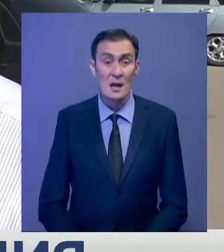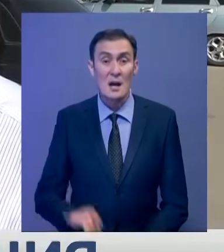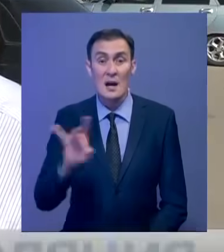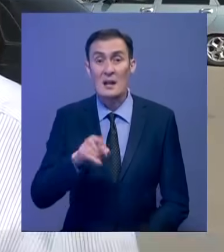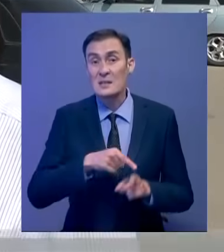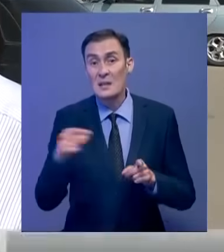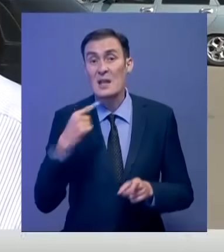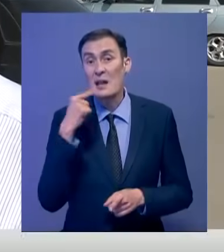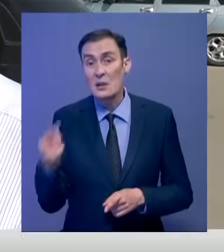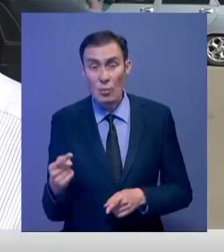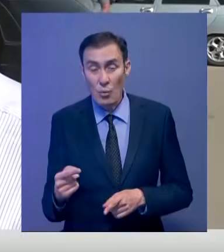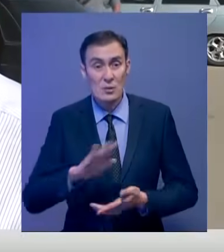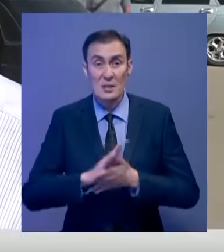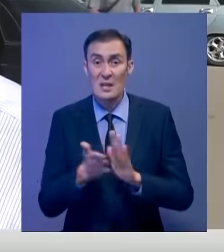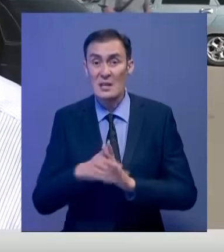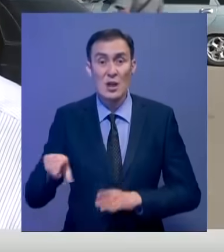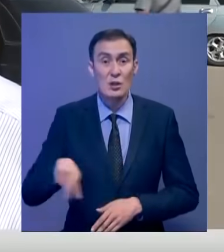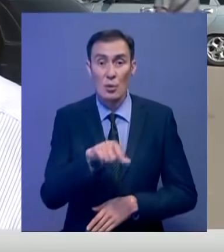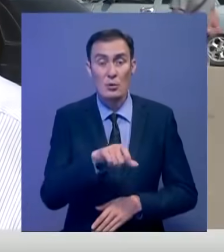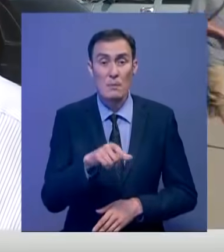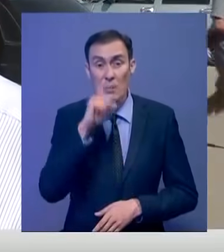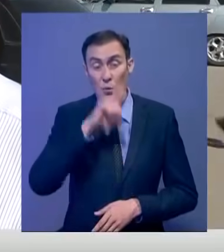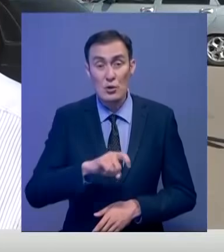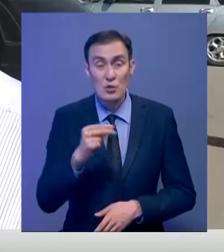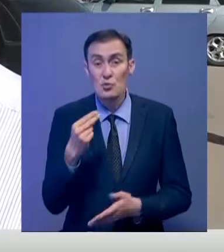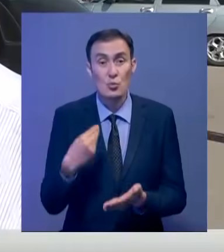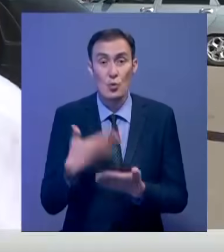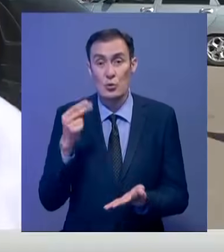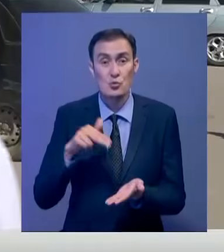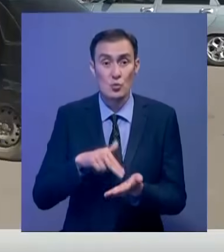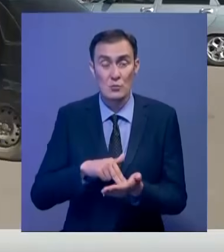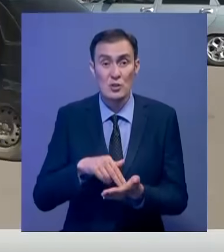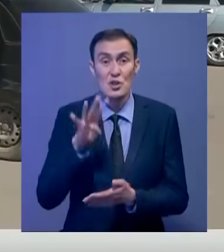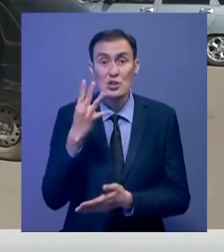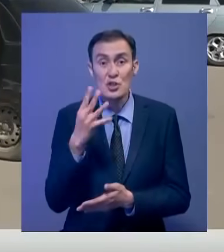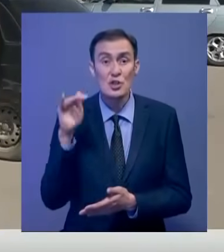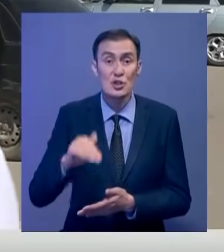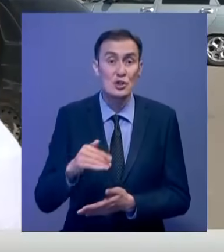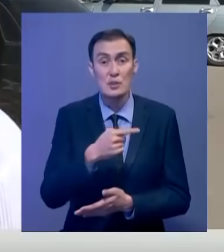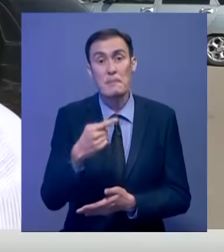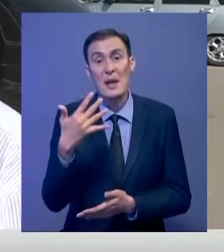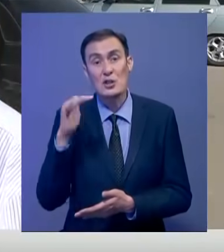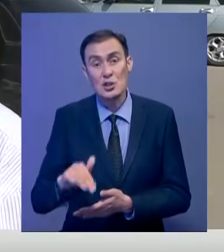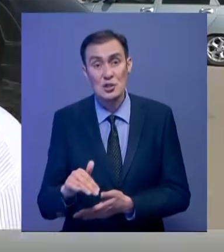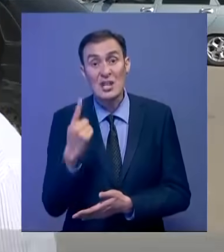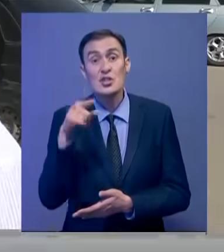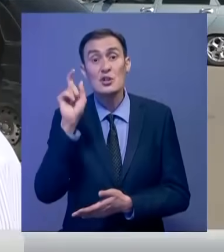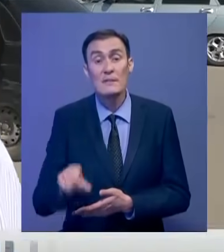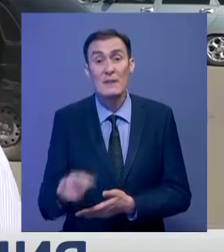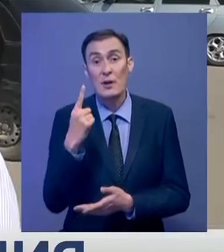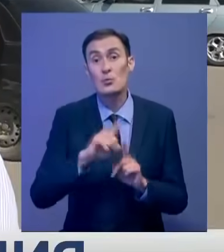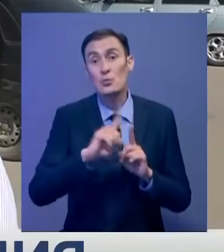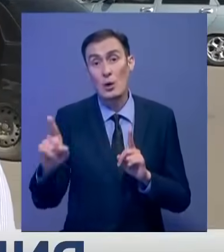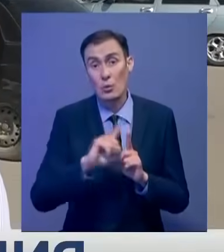Расстояние немалое, состояние дорог ужасное. Отсюда и высокая стоимость проезда. 4,5-5 тысяч тенге с человека в один